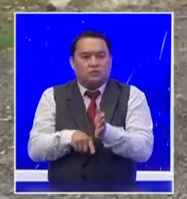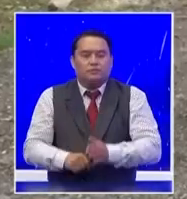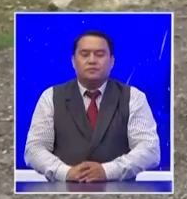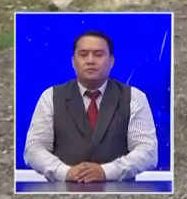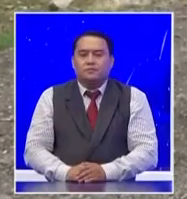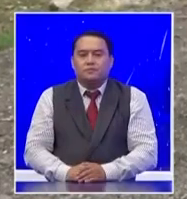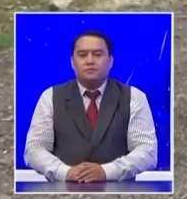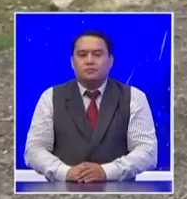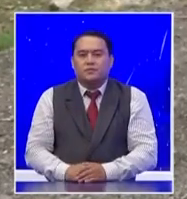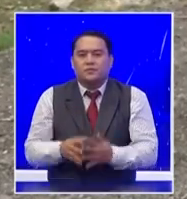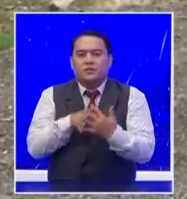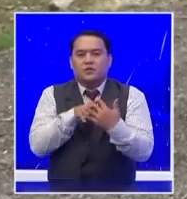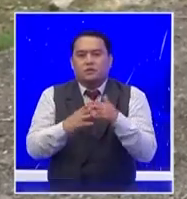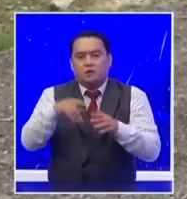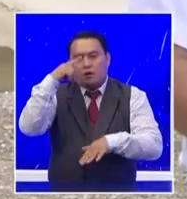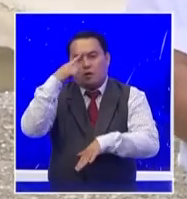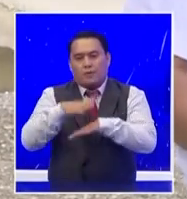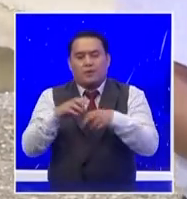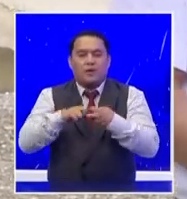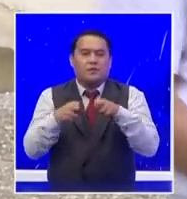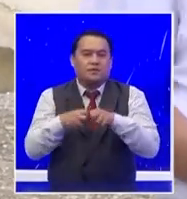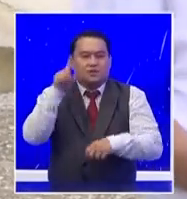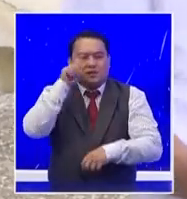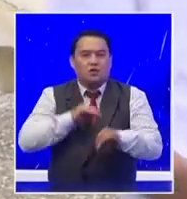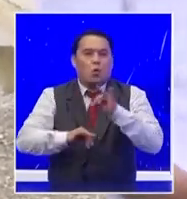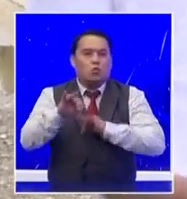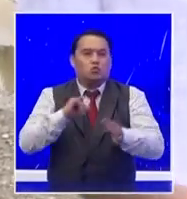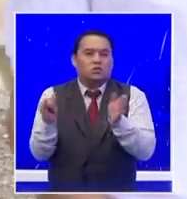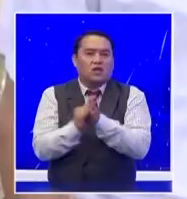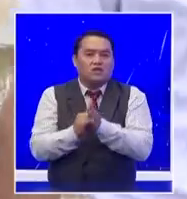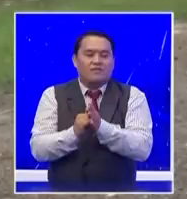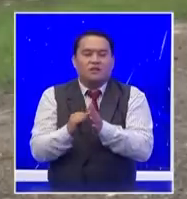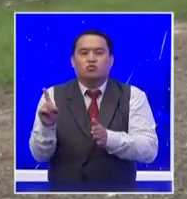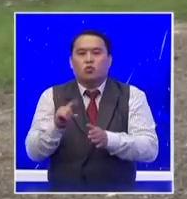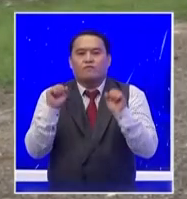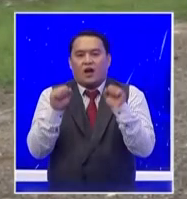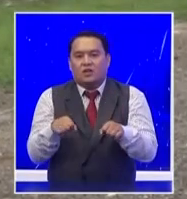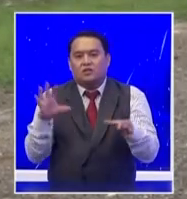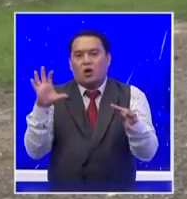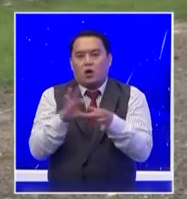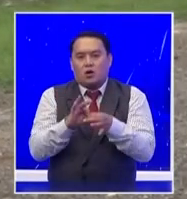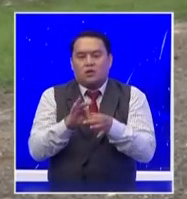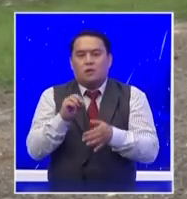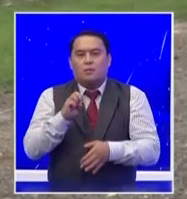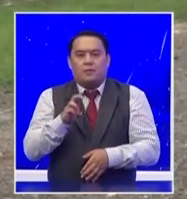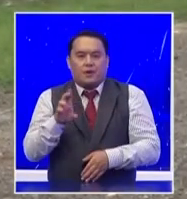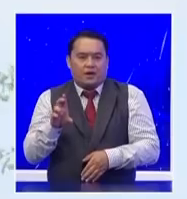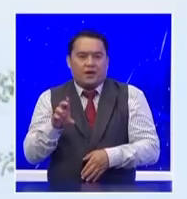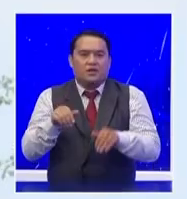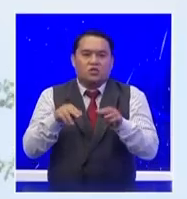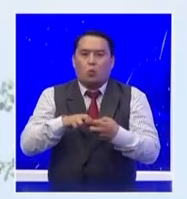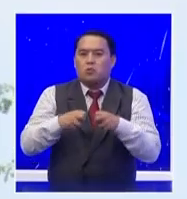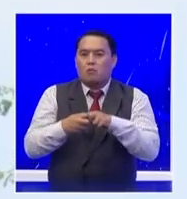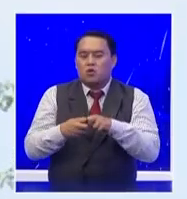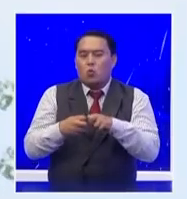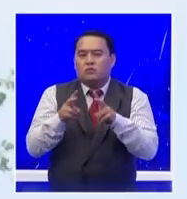Акимате Кокжазыкского сельского округа о проблеме знают. Ведут переговоры об установке вышек, что даст возможность подключить хотя бы мобильный интернет. Однако решить проблему с